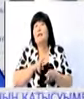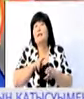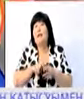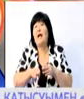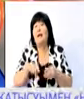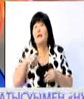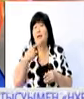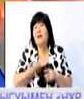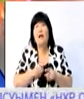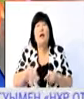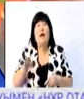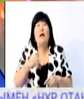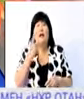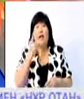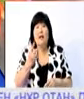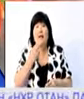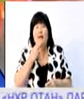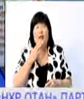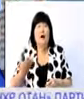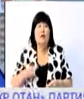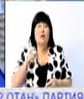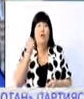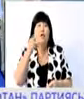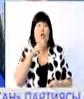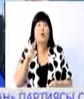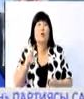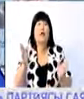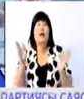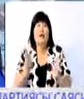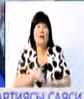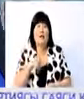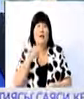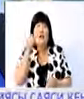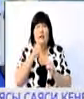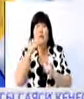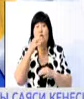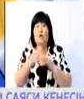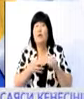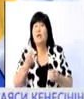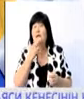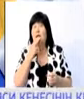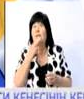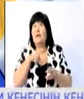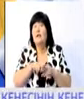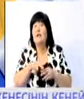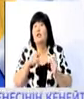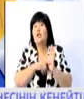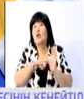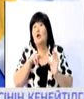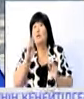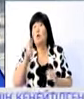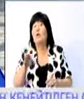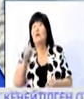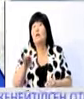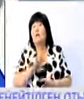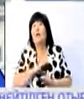дабыл қағуда. Әрбір ұрттал темекі адам өмірін 12 минутқа қысқартатын көрінеді. Жыл сайын дүниежүзінде шылымның кесірінен 7 миллионға жуық адам көз